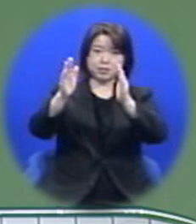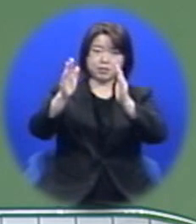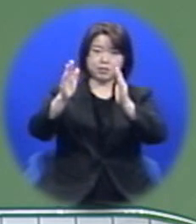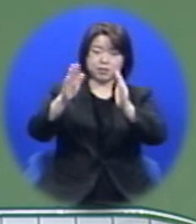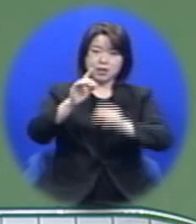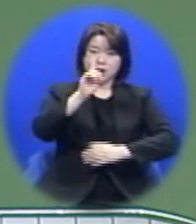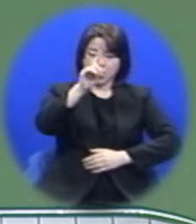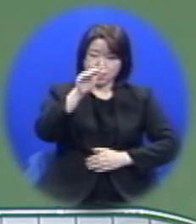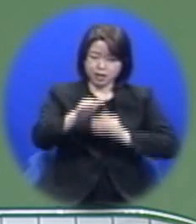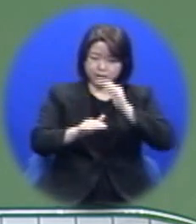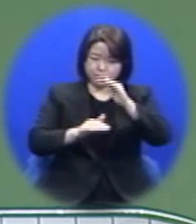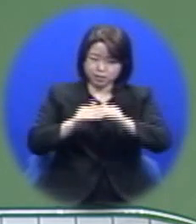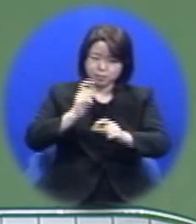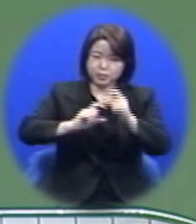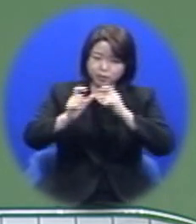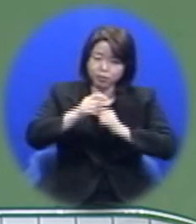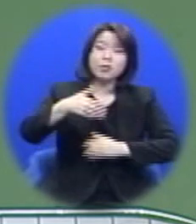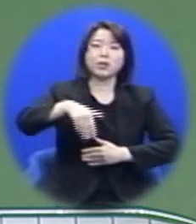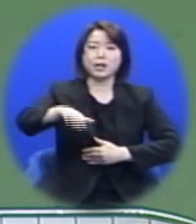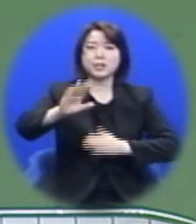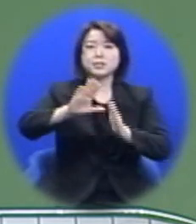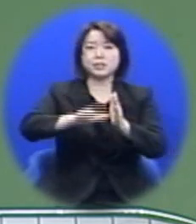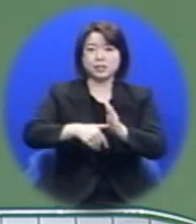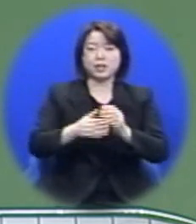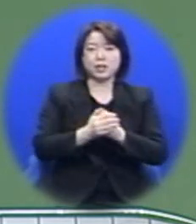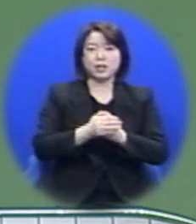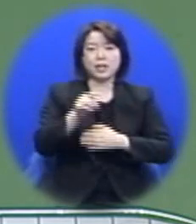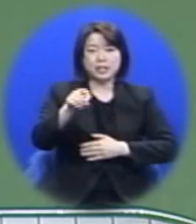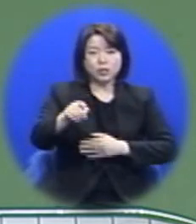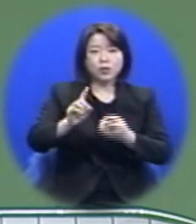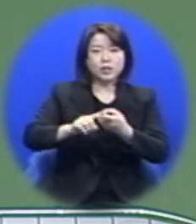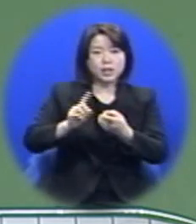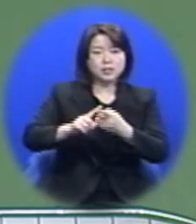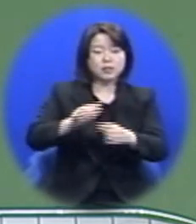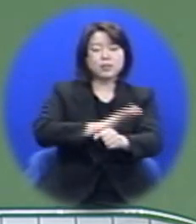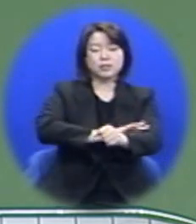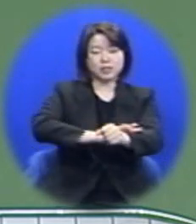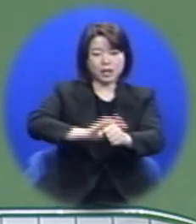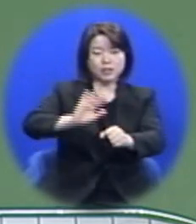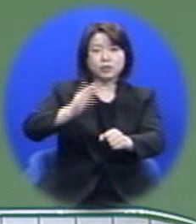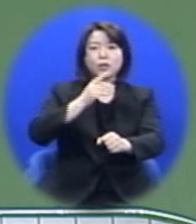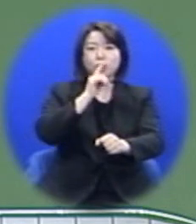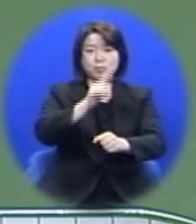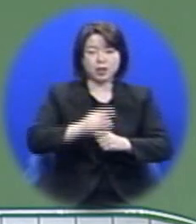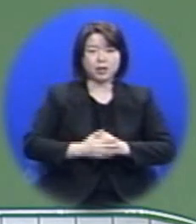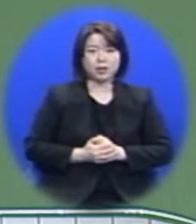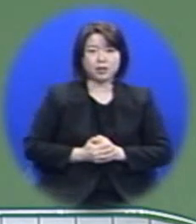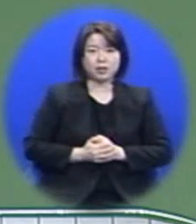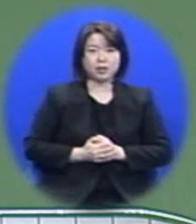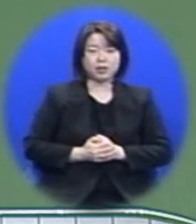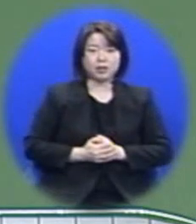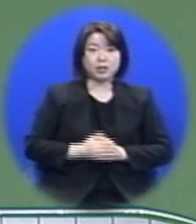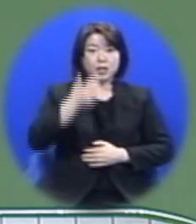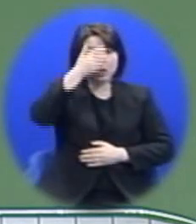한 걸음 한 걸음 더 다가간 경우에 이걸 형통하다고 말합니다.